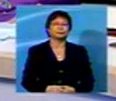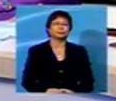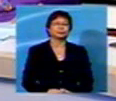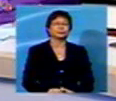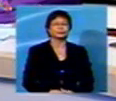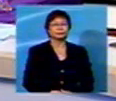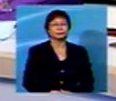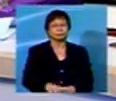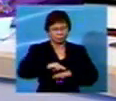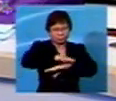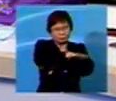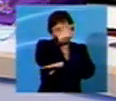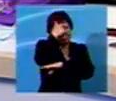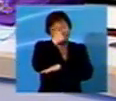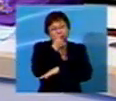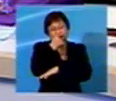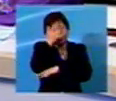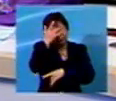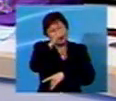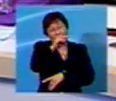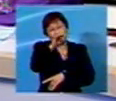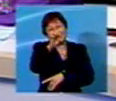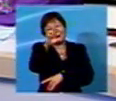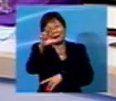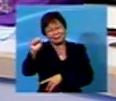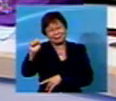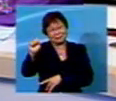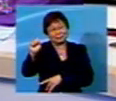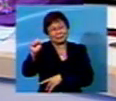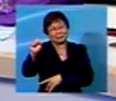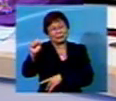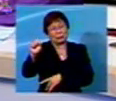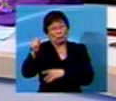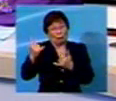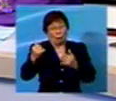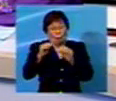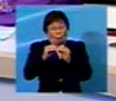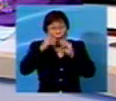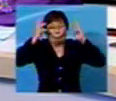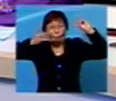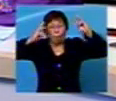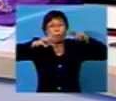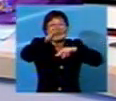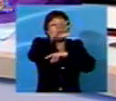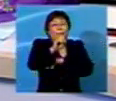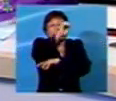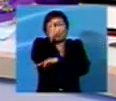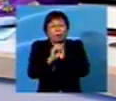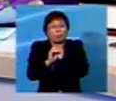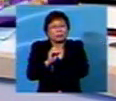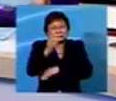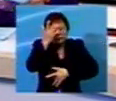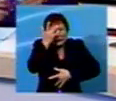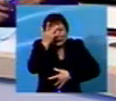ke-207 wabak penyakit sindrom pernafasan Asia Barat moskovi semakin membimbangkan dengan 50% mereka yang